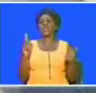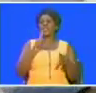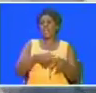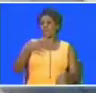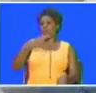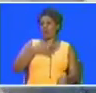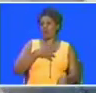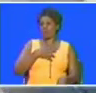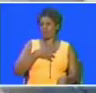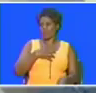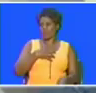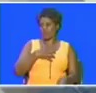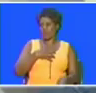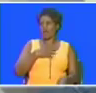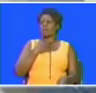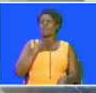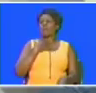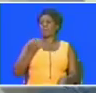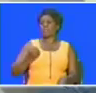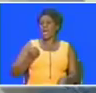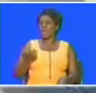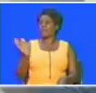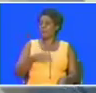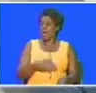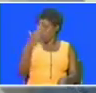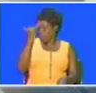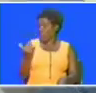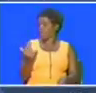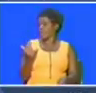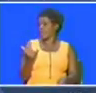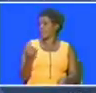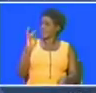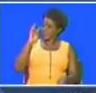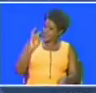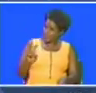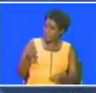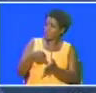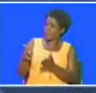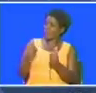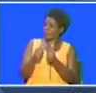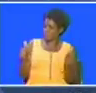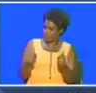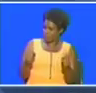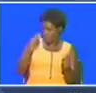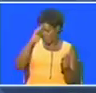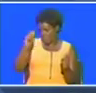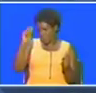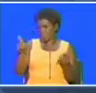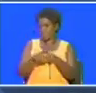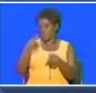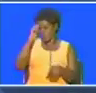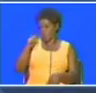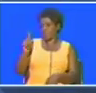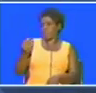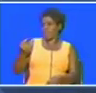off. Mbona mama wengi wanasema natamani huyo msichana arudi manake ameshindwa na kazi za nyumba. Kwa hivyo angalia, umlipe vizuri, umheshimu naye pia kuheshimu.